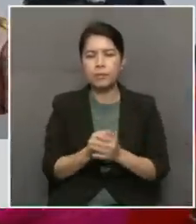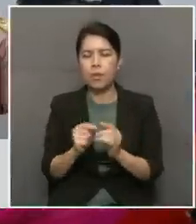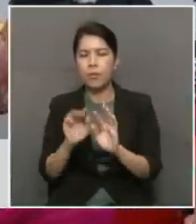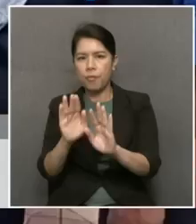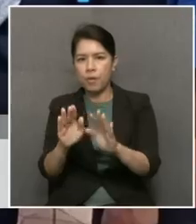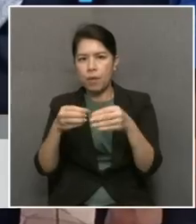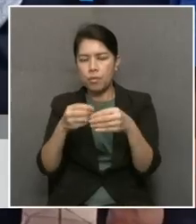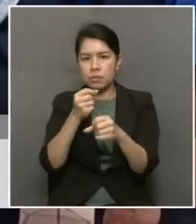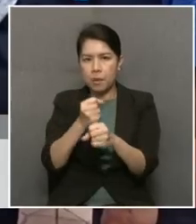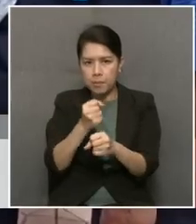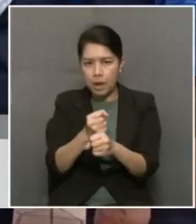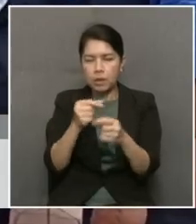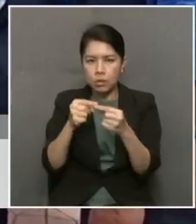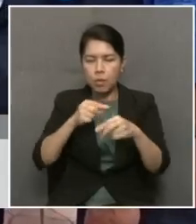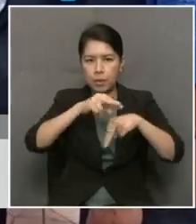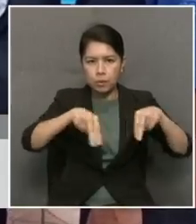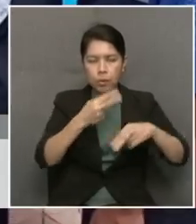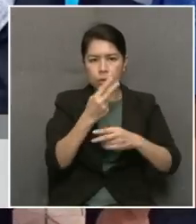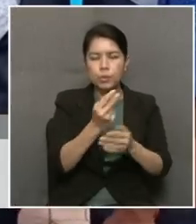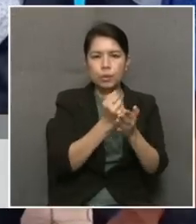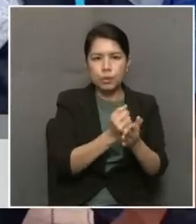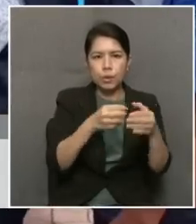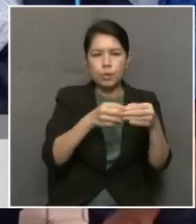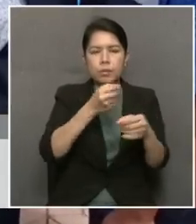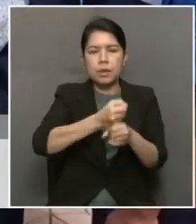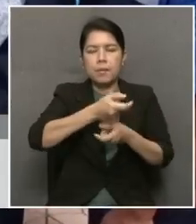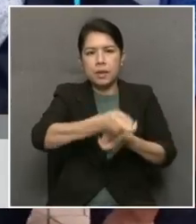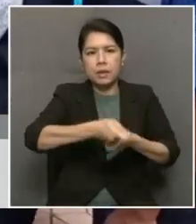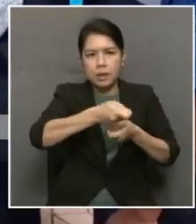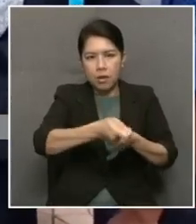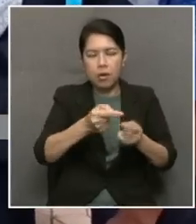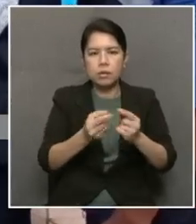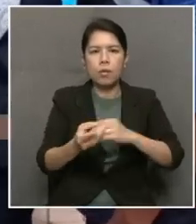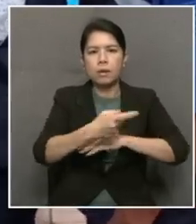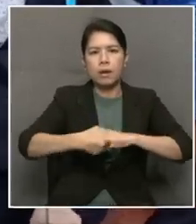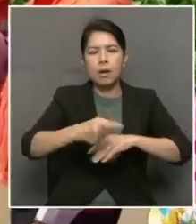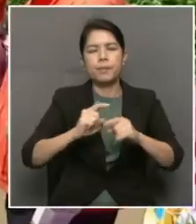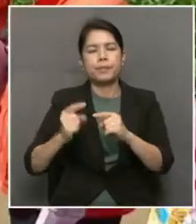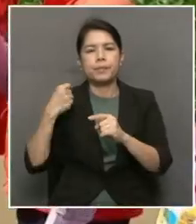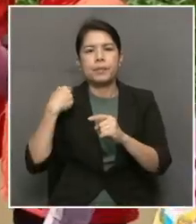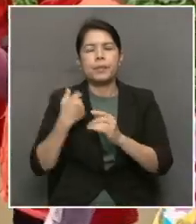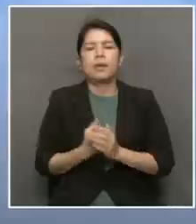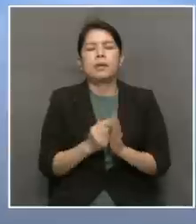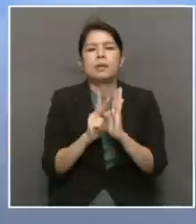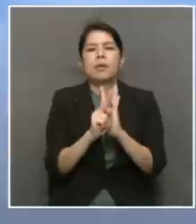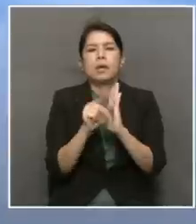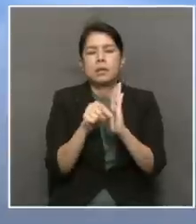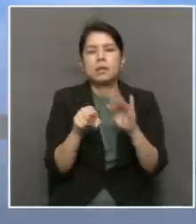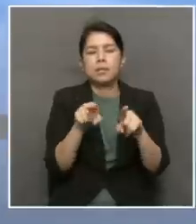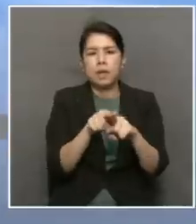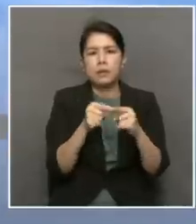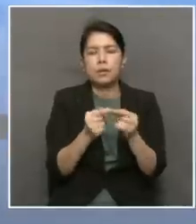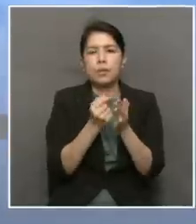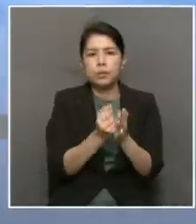ช่วยเหลือเกษตรกรต่อไปครับส่วนที่กาฬสินธุ์ครับหลายหน่วยงานกำลังช่วยเหลือผู้ประสบอุทกภัยในพื้นที่